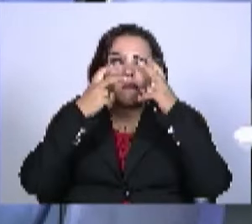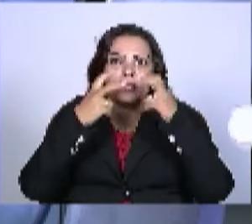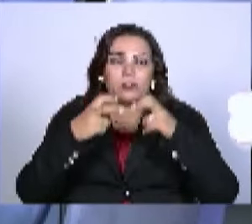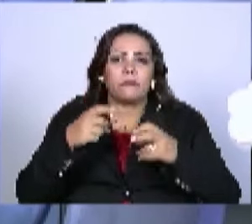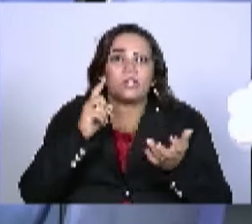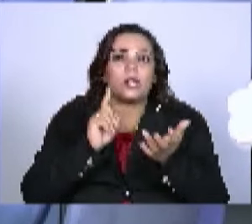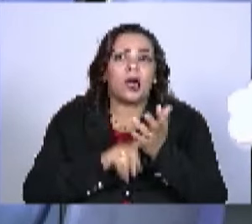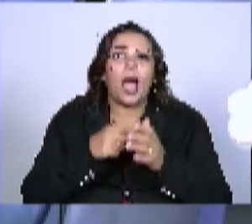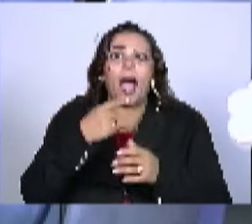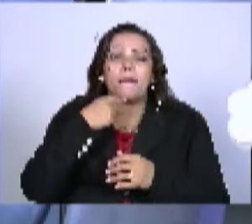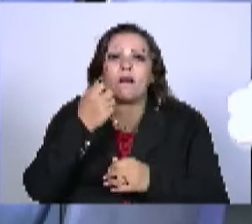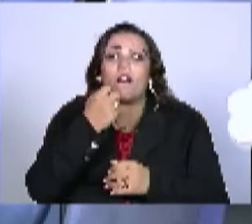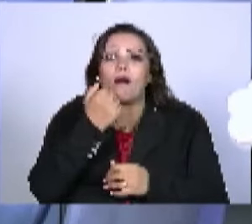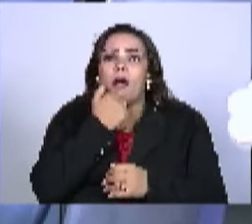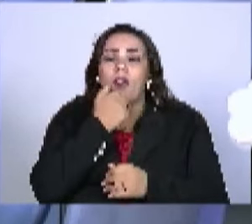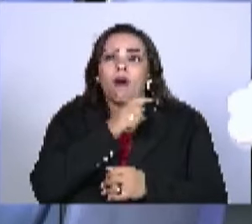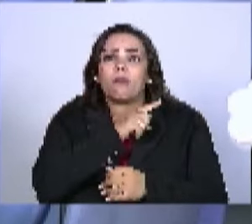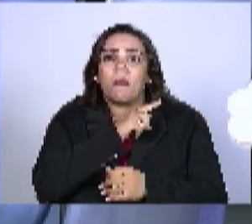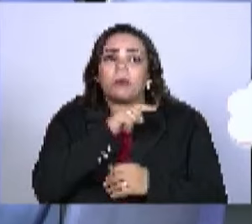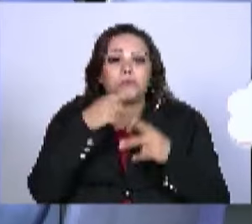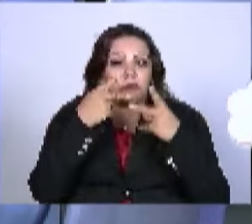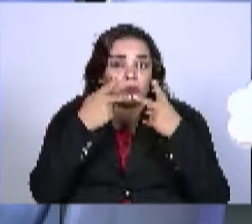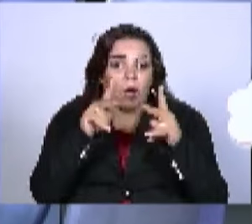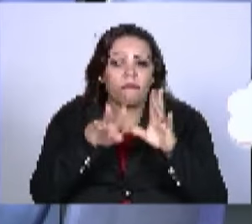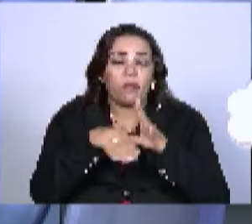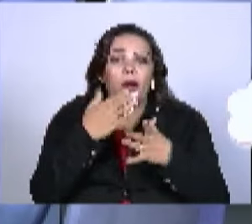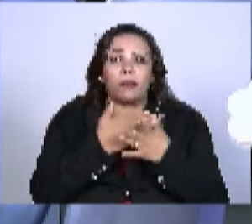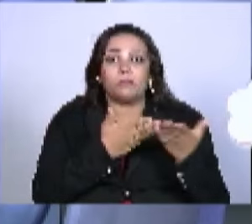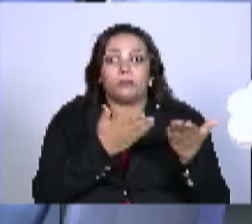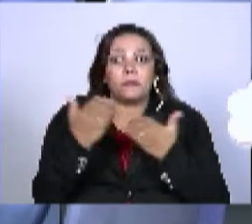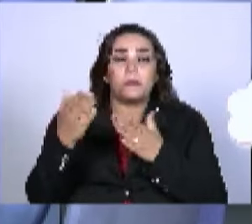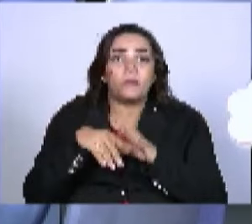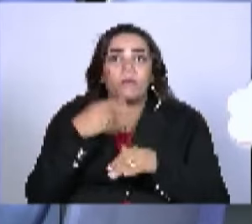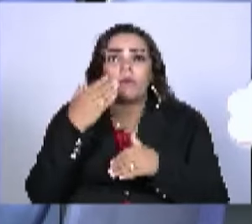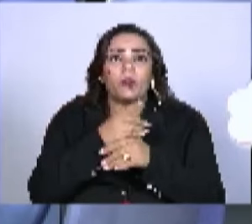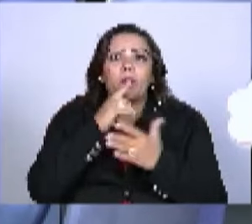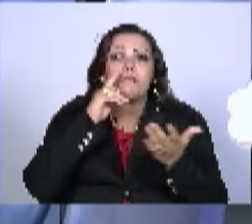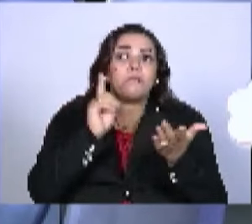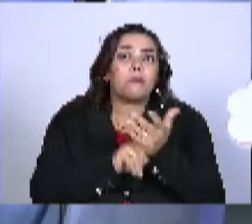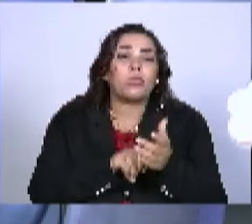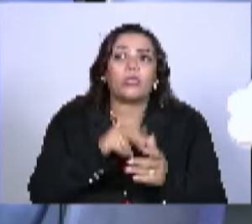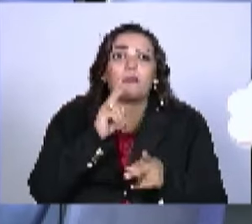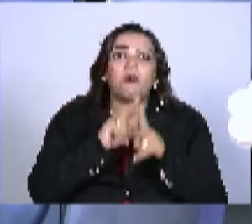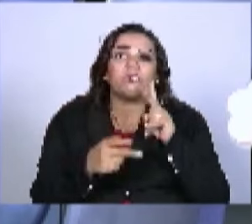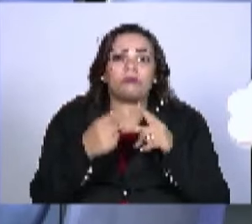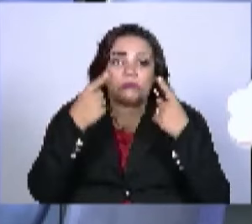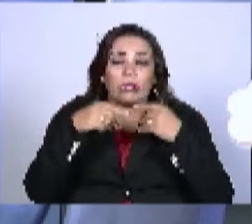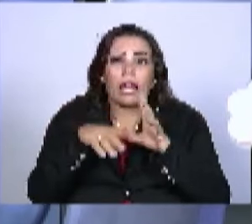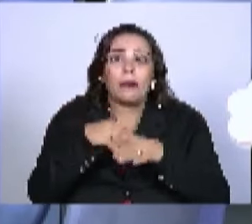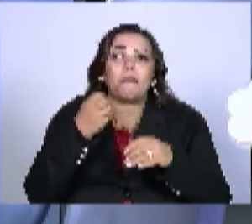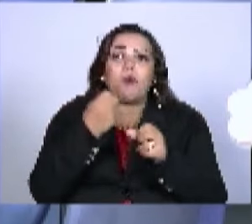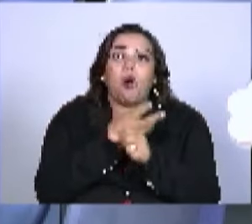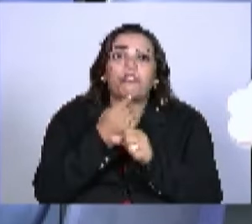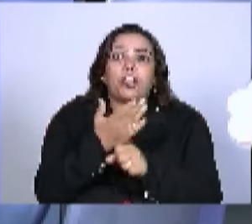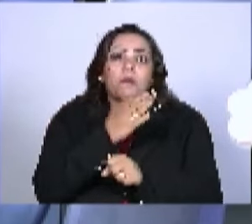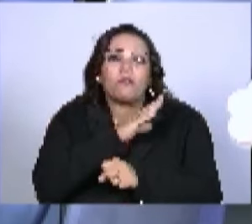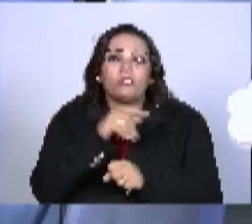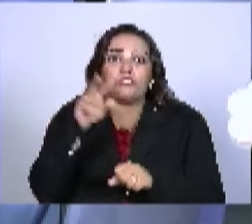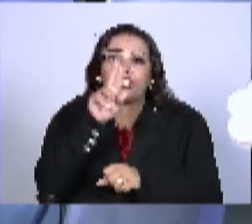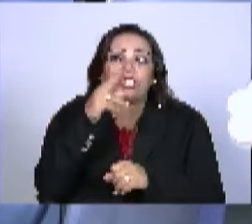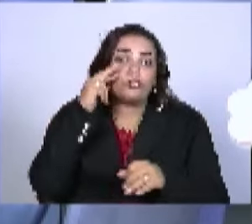يثبت ان عمري ما عملت غلط وبالفعل وافقت رحت واثبتت ان فعلا ما فيش حد لمسني والكنيسه اطلعت على